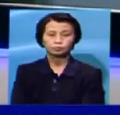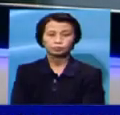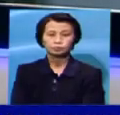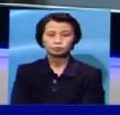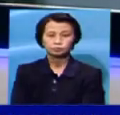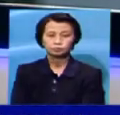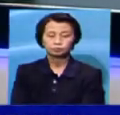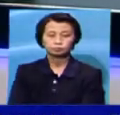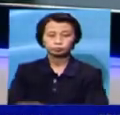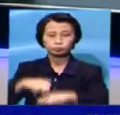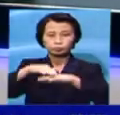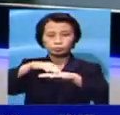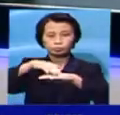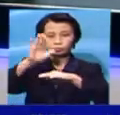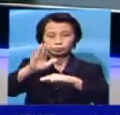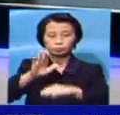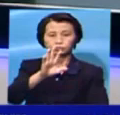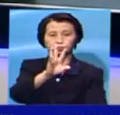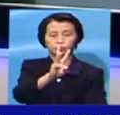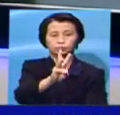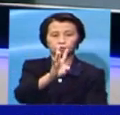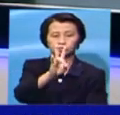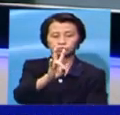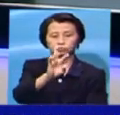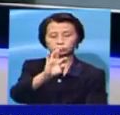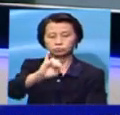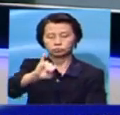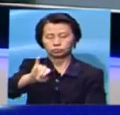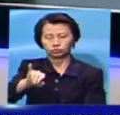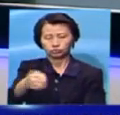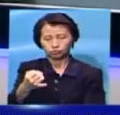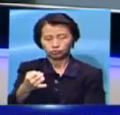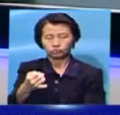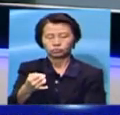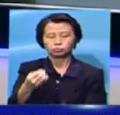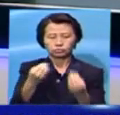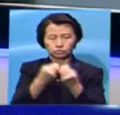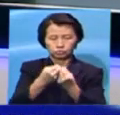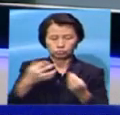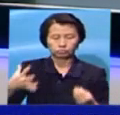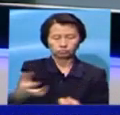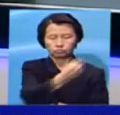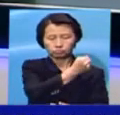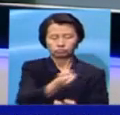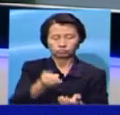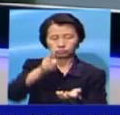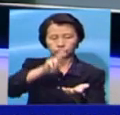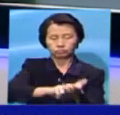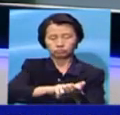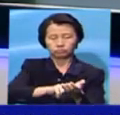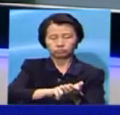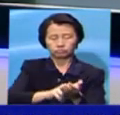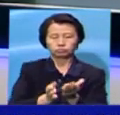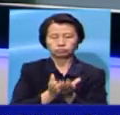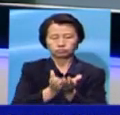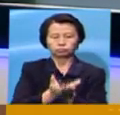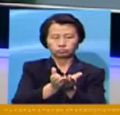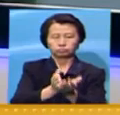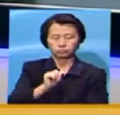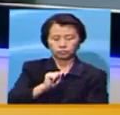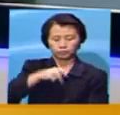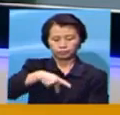RTM lebih r67 juta itu jumlah nilai rampasan yang direkodkan agensi penguatkuasaan maritim Malaysia